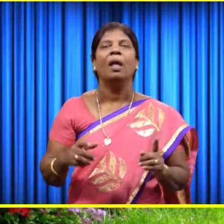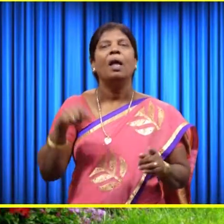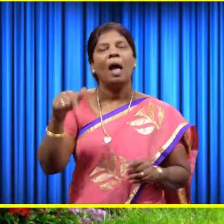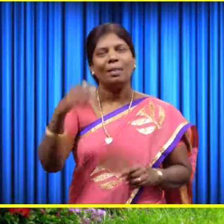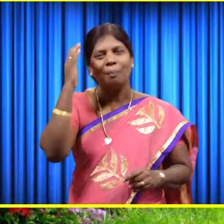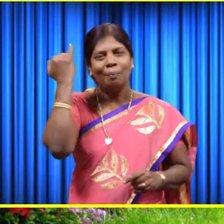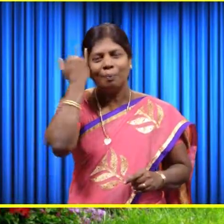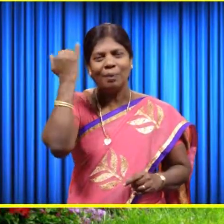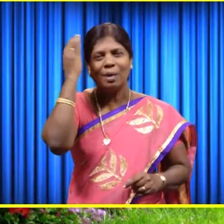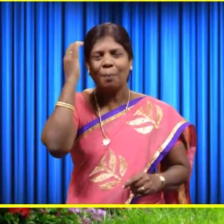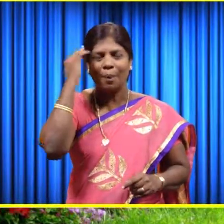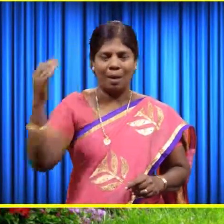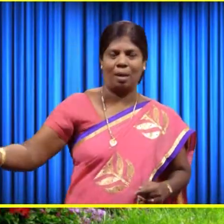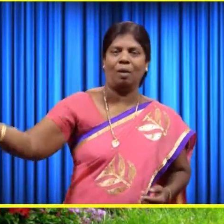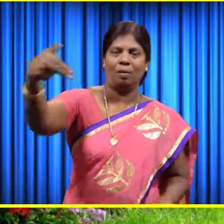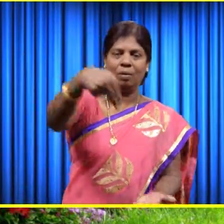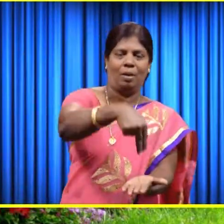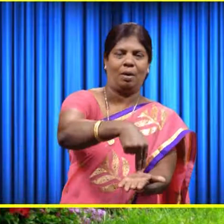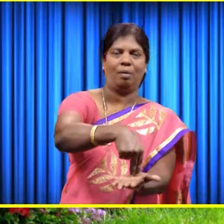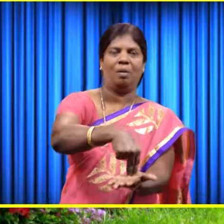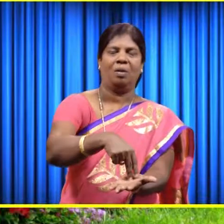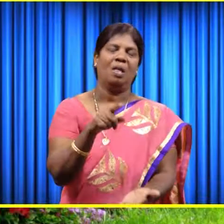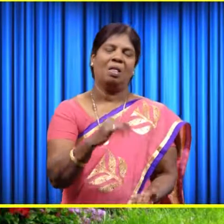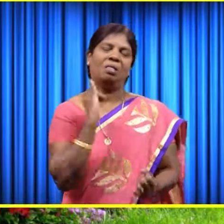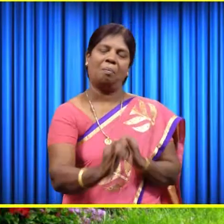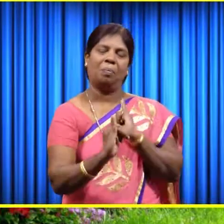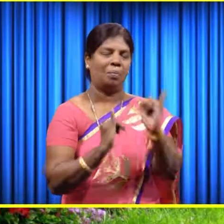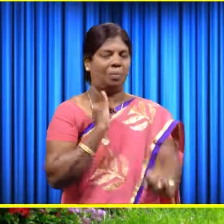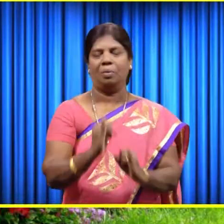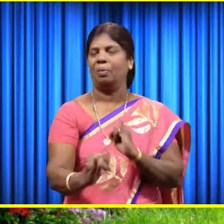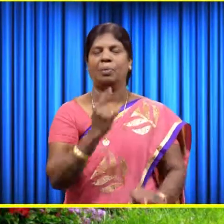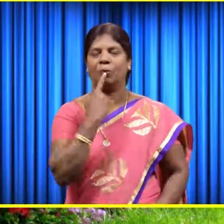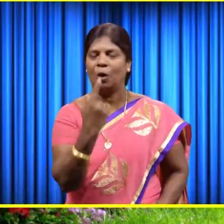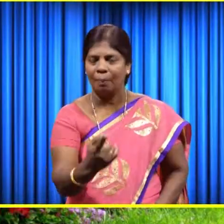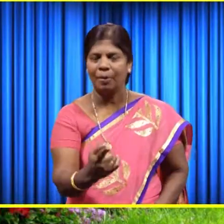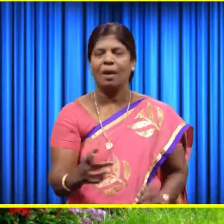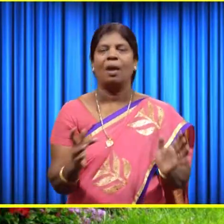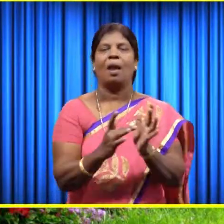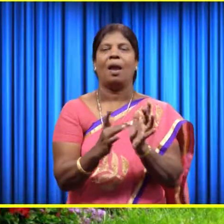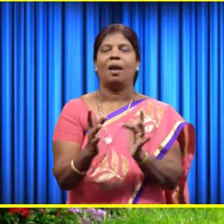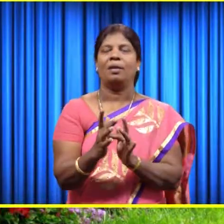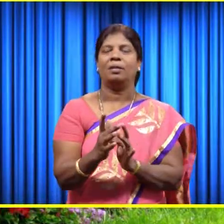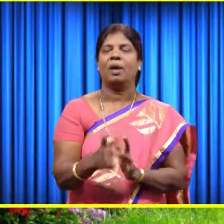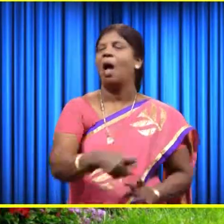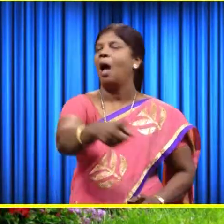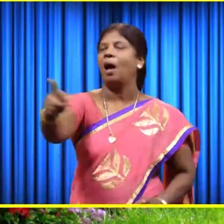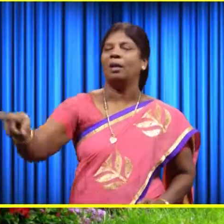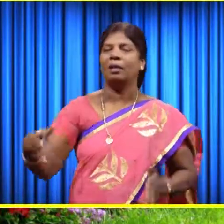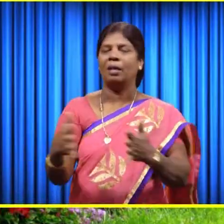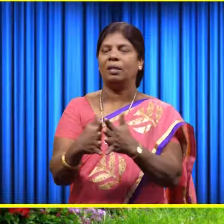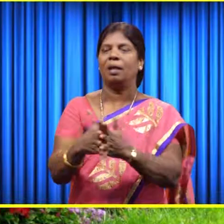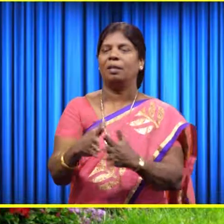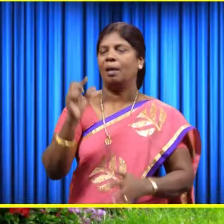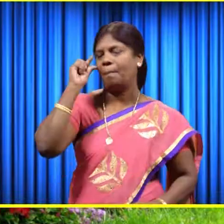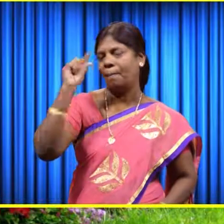வந்த பெண்ணை இயேசுவுக்கு முன்பாக நிறுத்தி குற்றம் சாட்டின போது இயேசு அந்த கூட்டத்தாரை பார்த்து கேட்ட